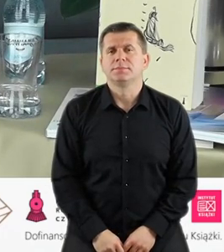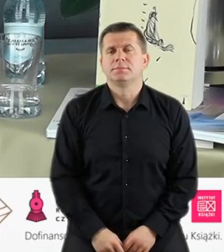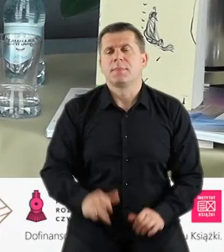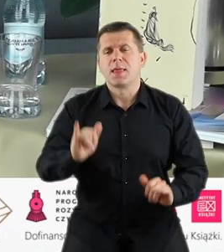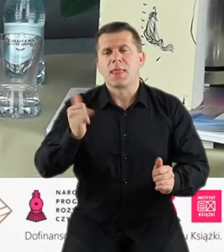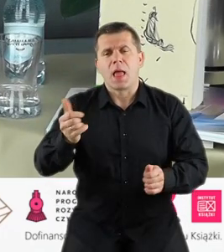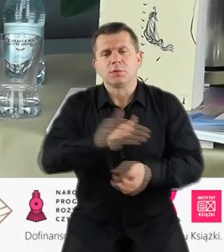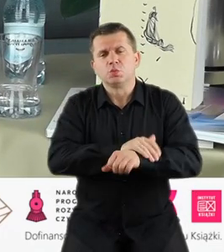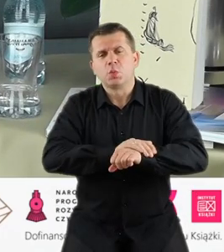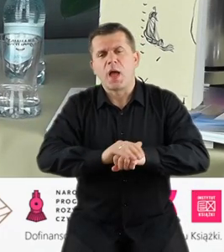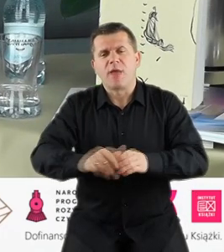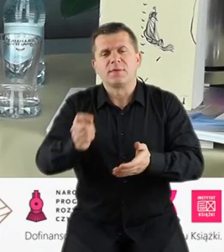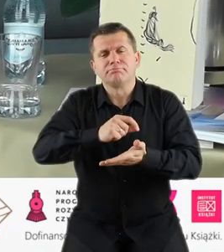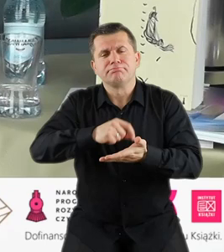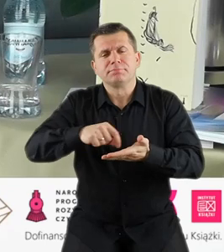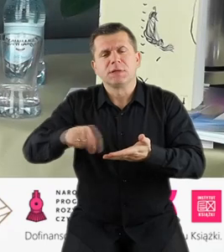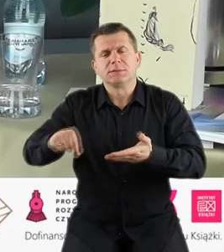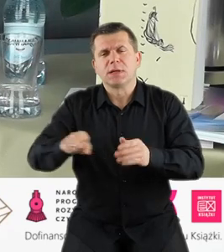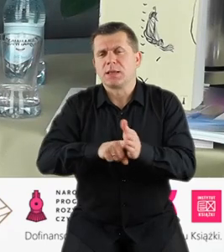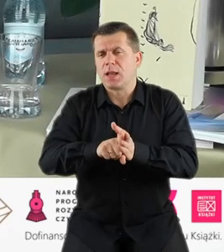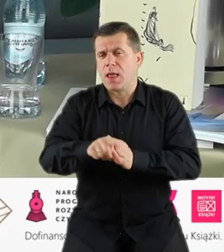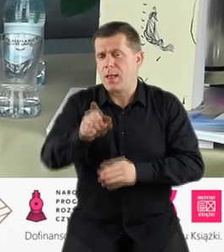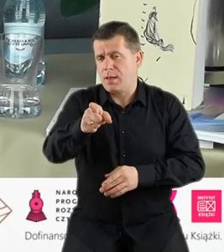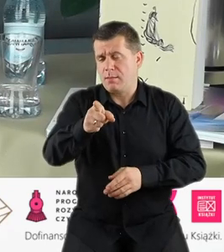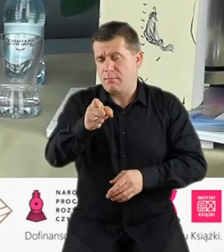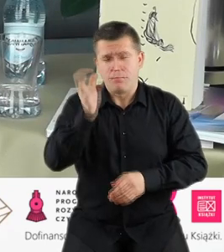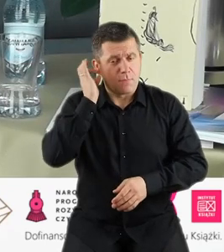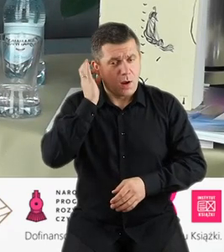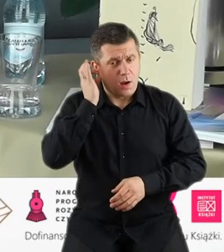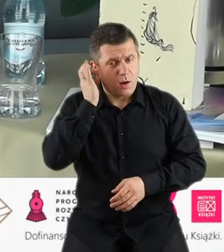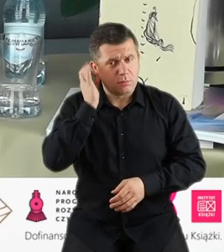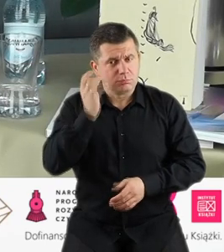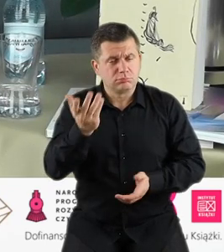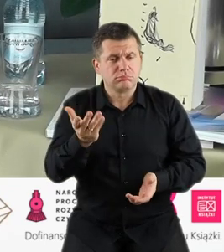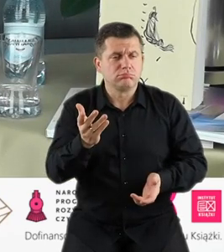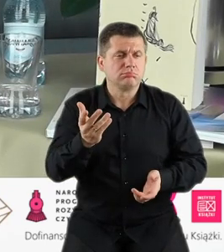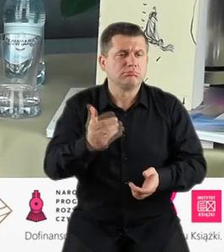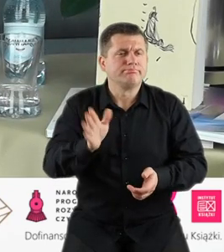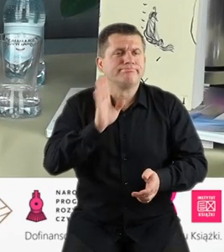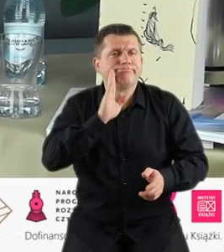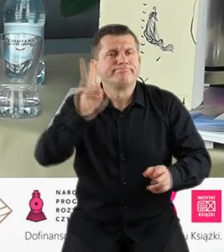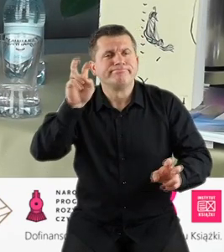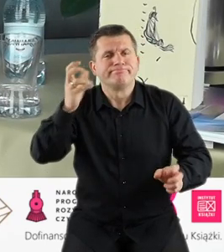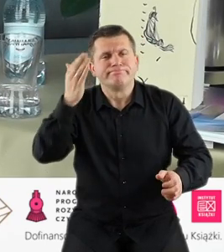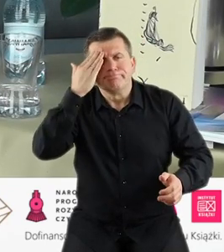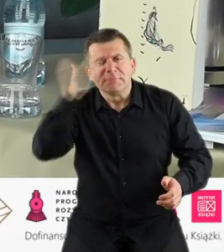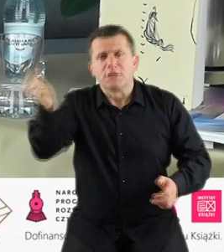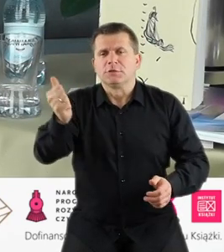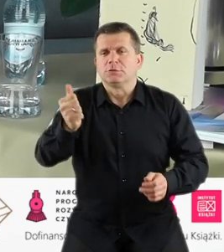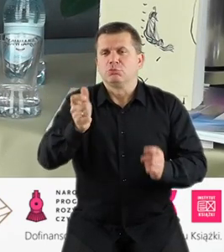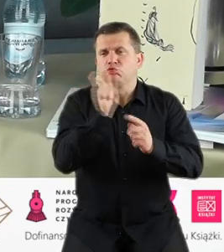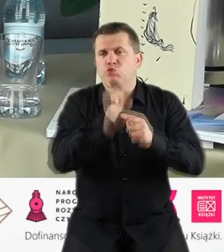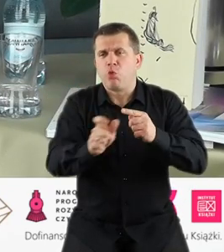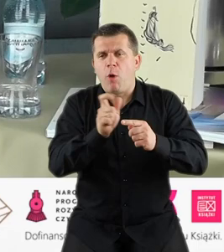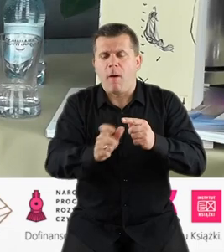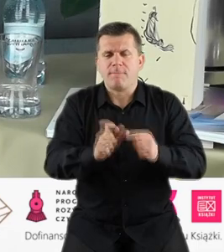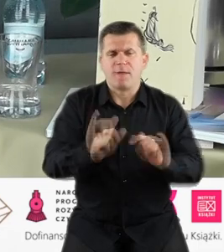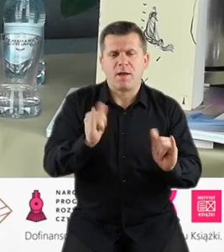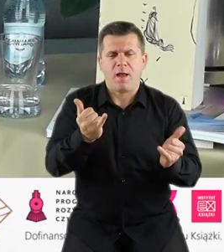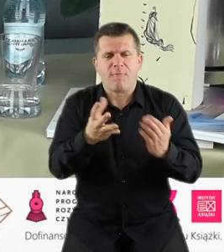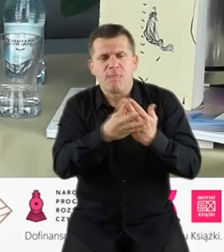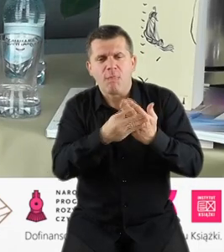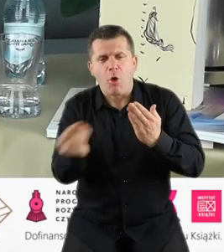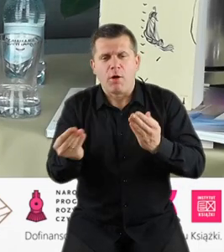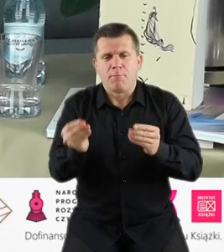jakiegoś pisarza, który jest dla pani absolutnym, nie wiem, mistrzem właśnie słowa, formy, kompozycji.